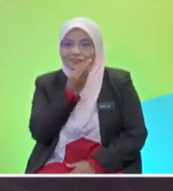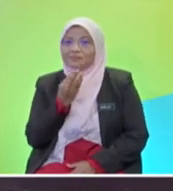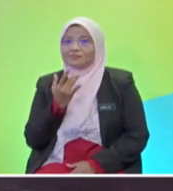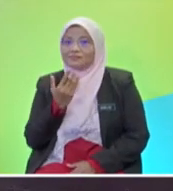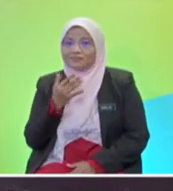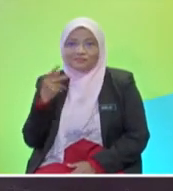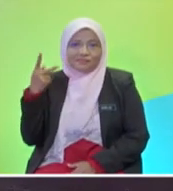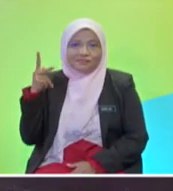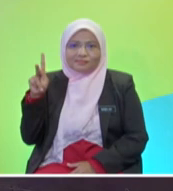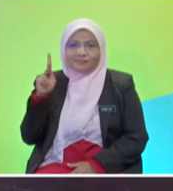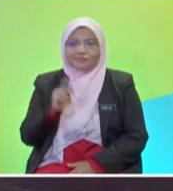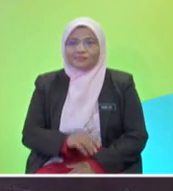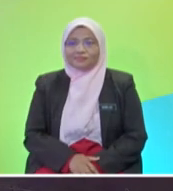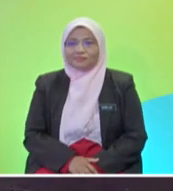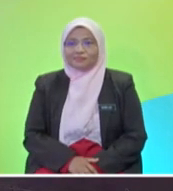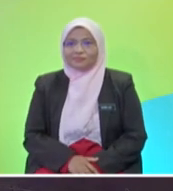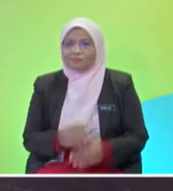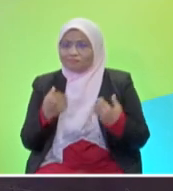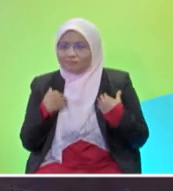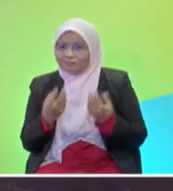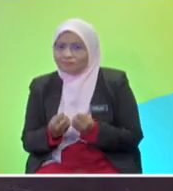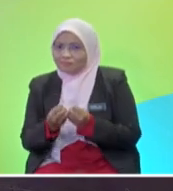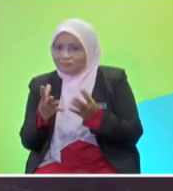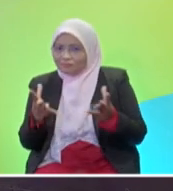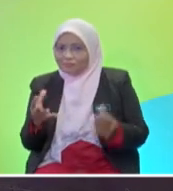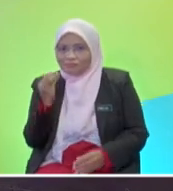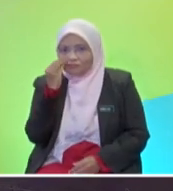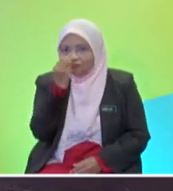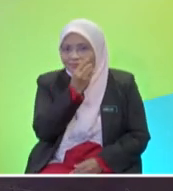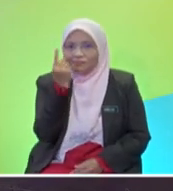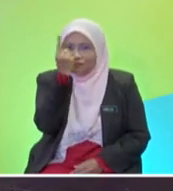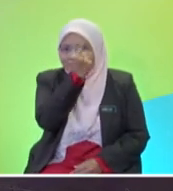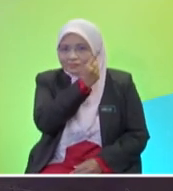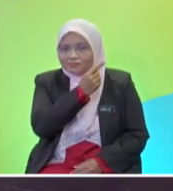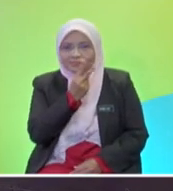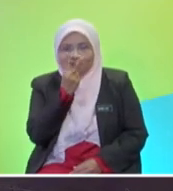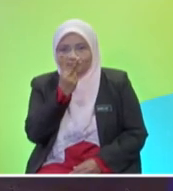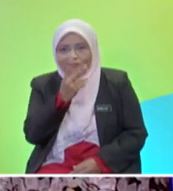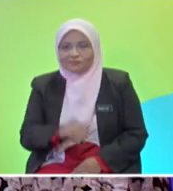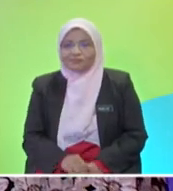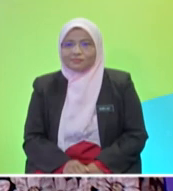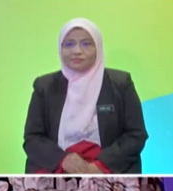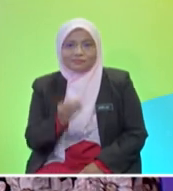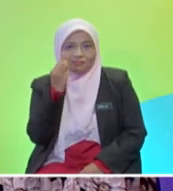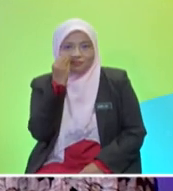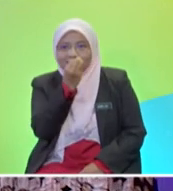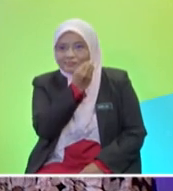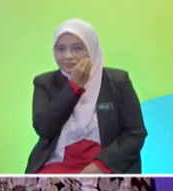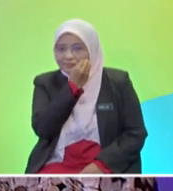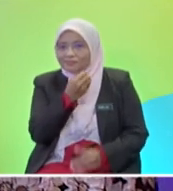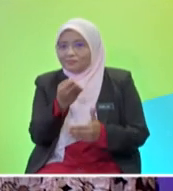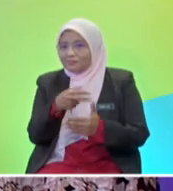Kalau kat depan Mira ada pelbagai bunga berwarna warni. Okey, bunga ni adalah bahagian pembiakan